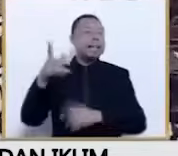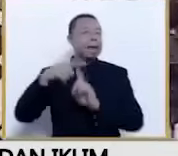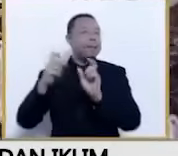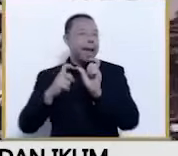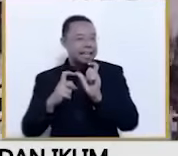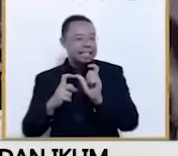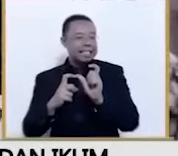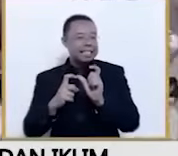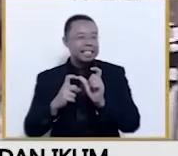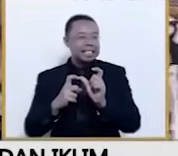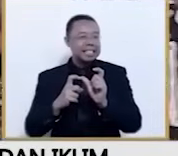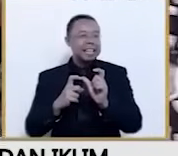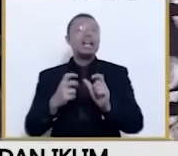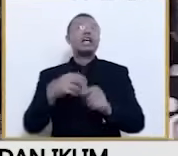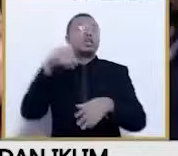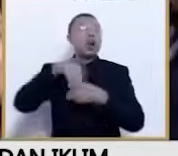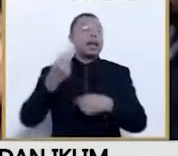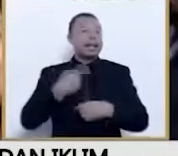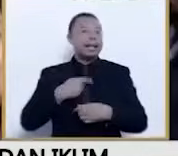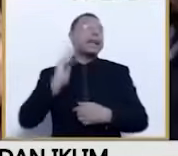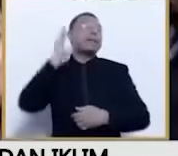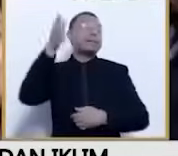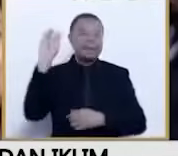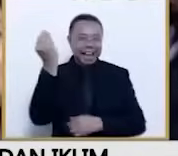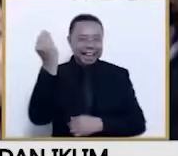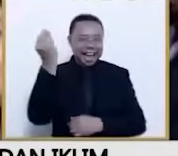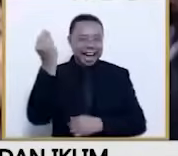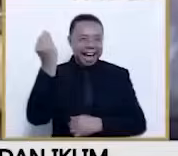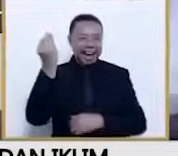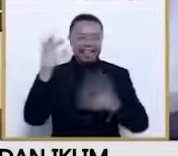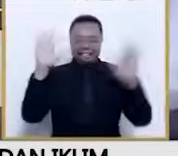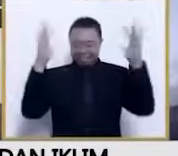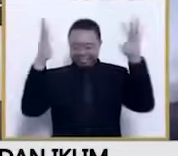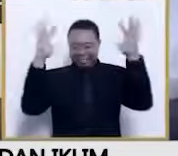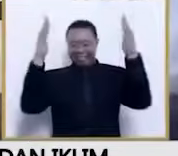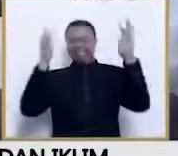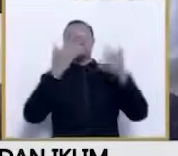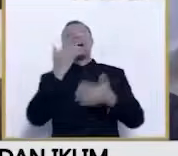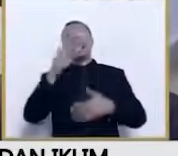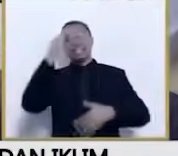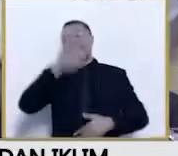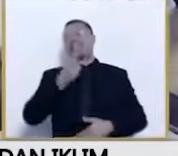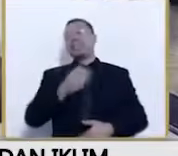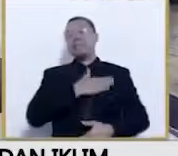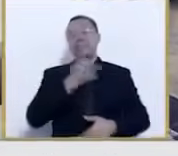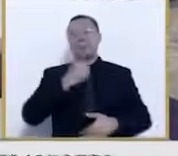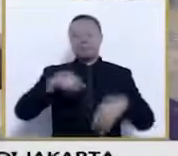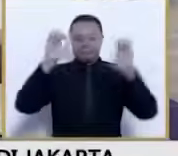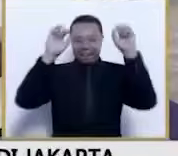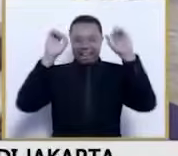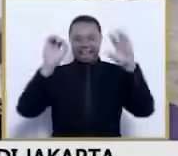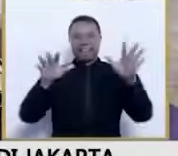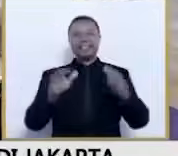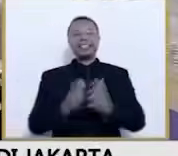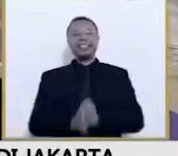TPS. Suara kita masa depan Jakarta. Terima kasih. Assalamualaikum warahmatullahi